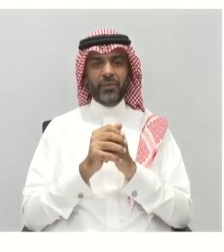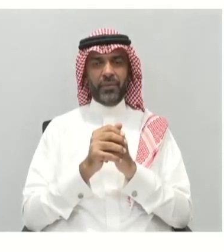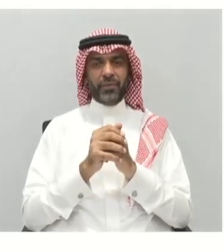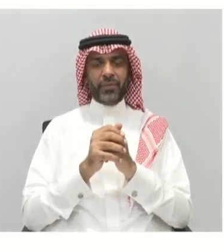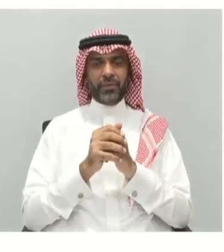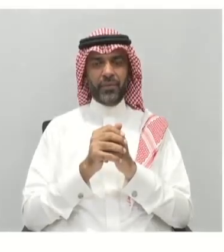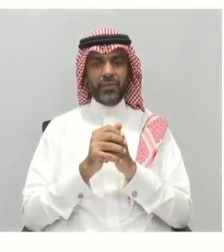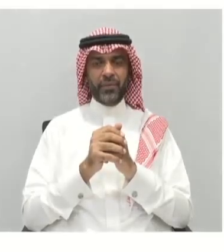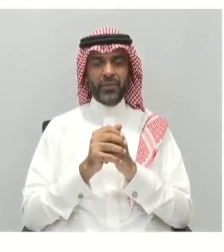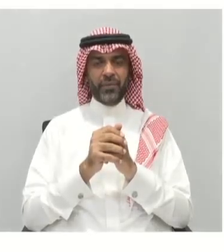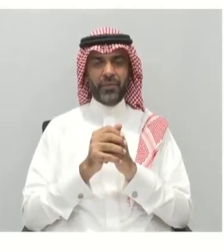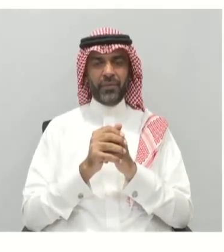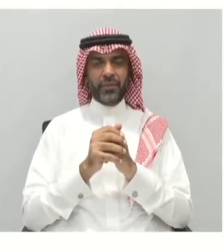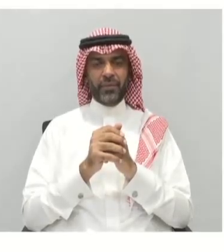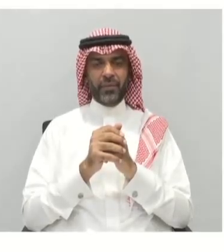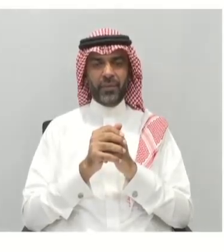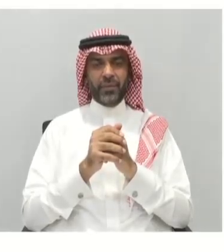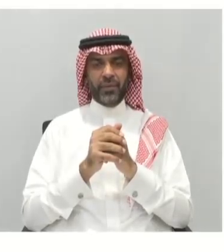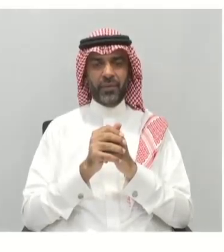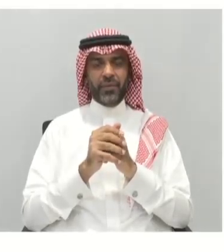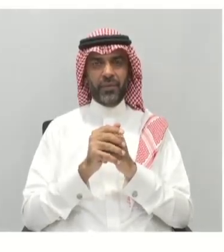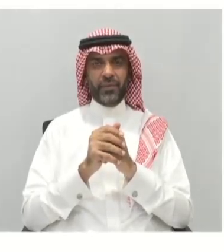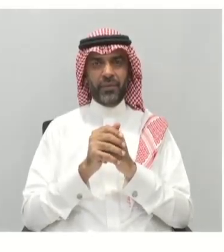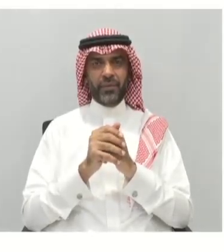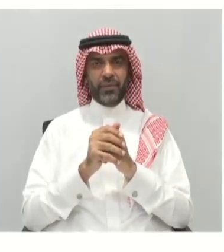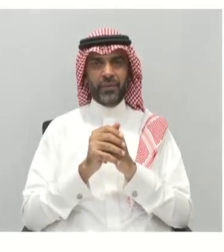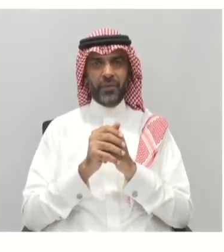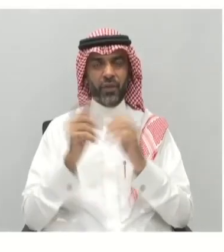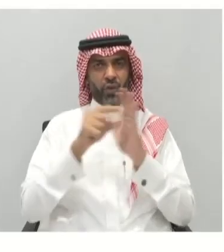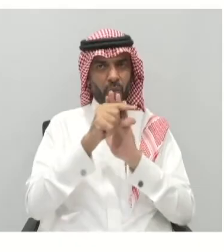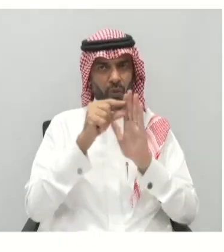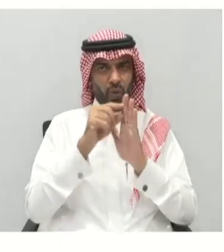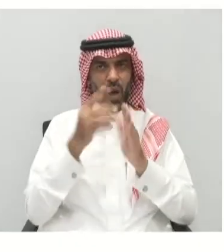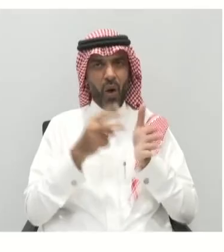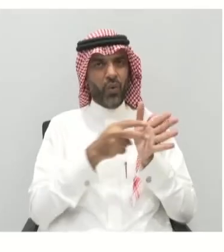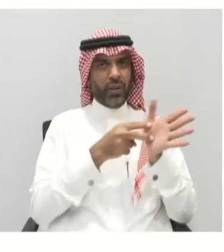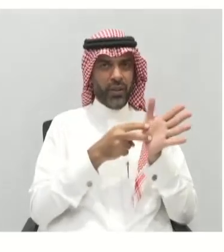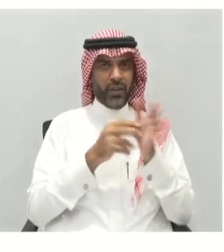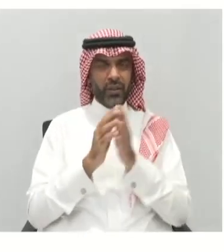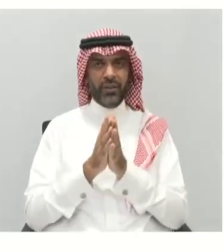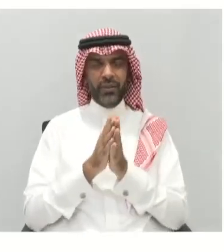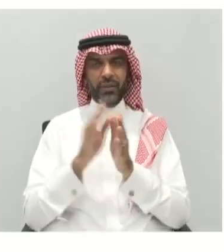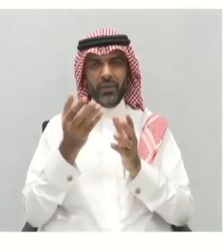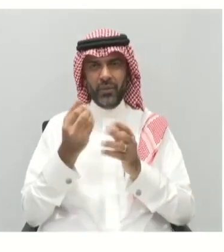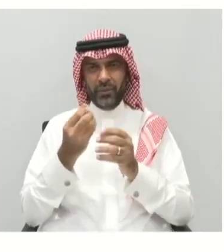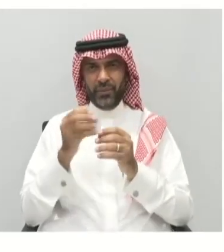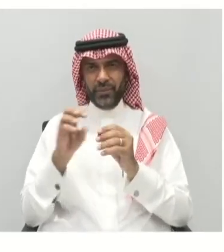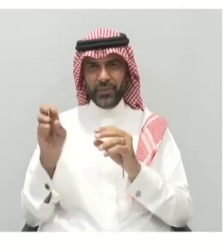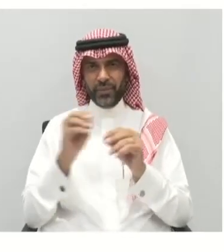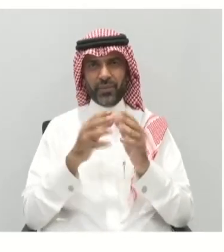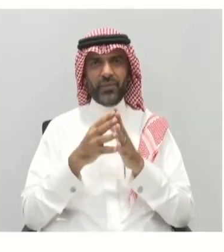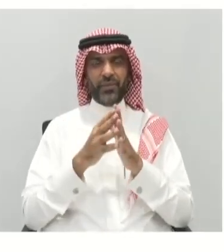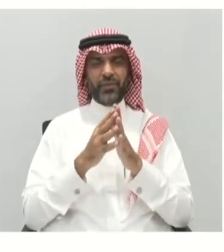ادعاء تمام او لدينا مثلا نتيجه ناتي بمسوغات ونربط هذه